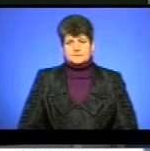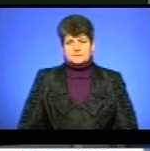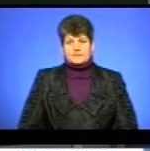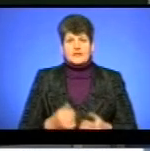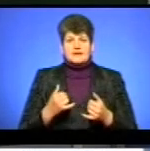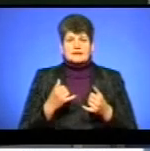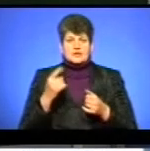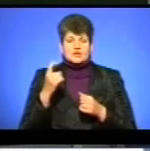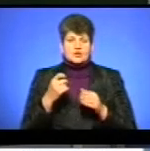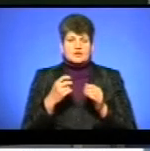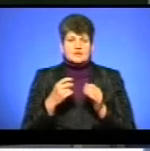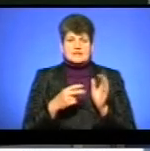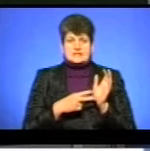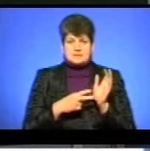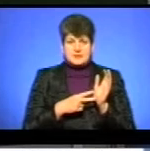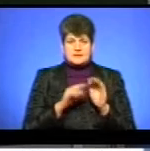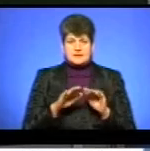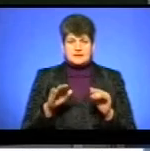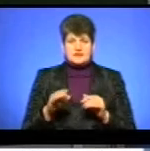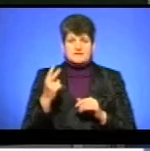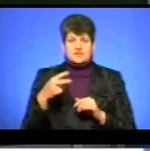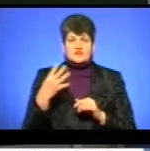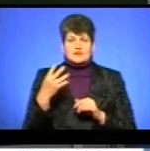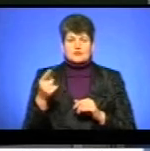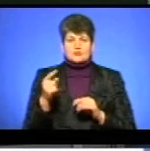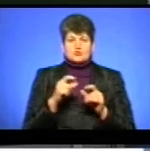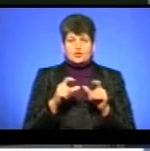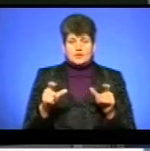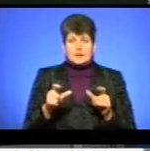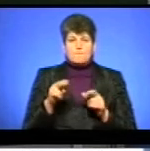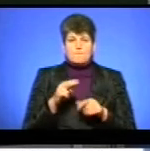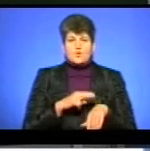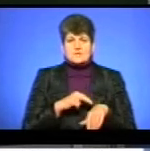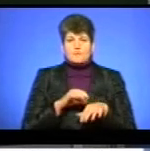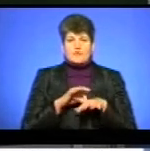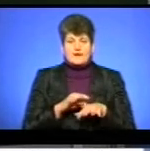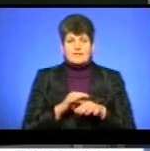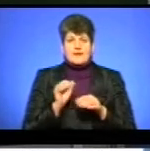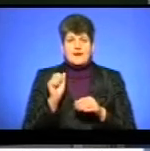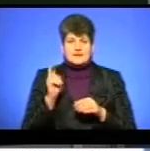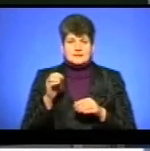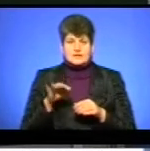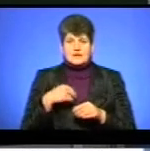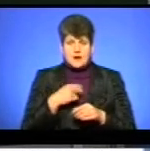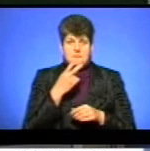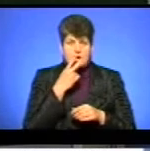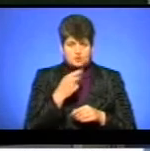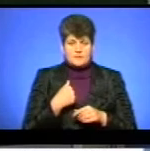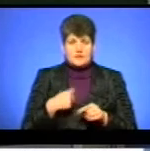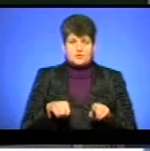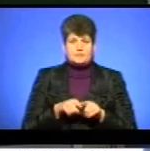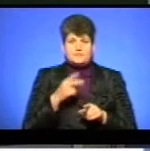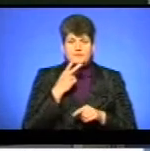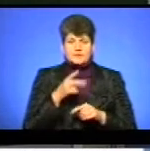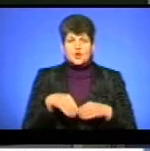Для 107 учнів 24-ї тернопільської школи патрульні поліцейські провели акцію «Я бачу і мене бачать». Вони